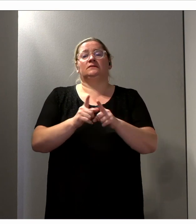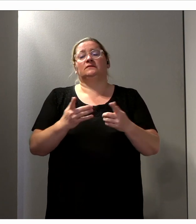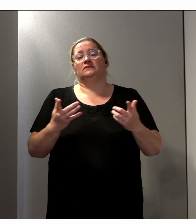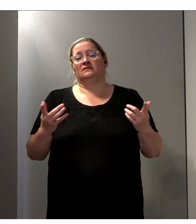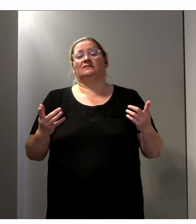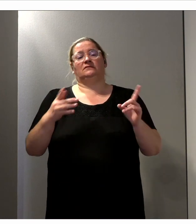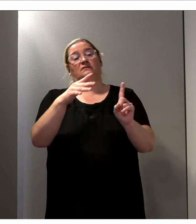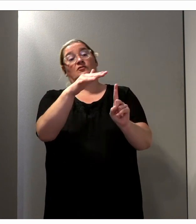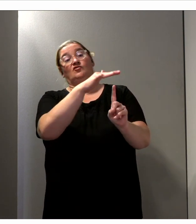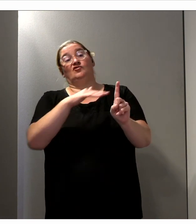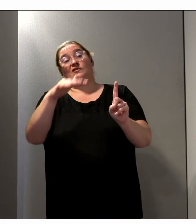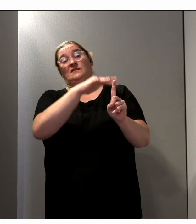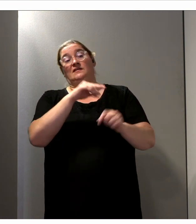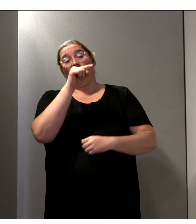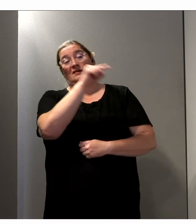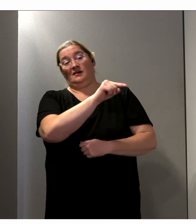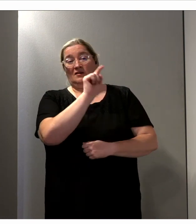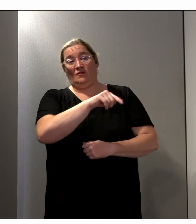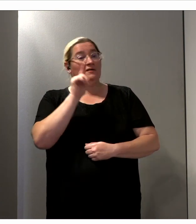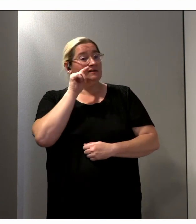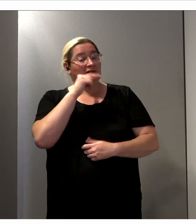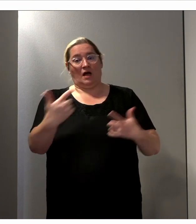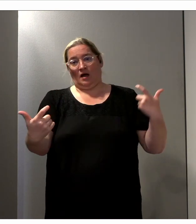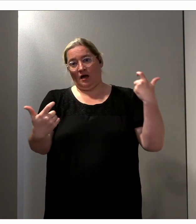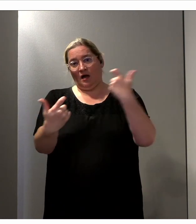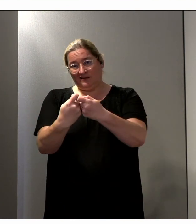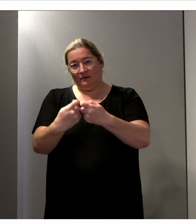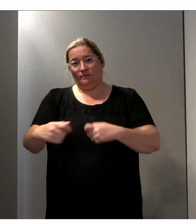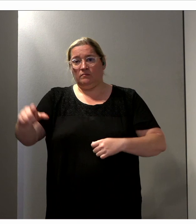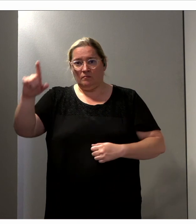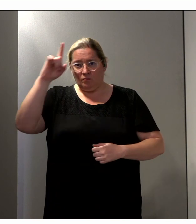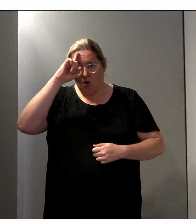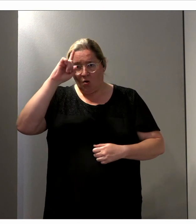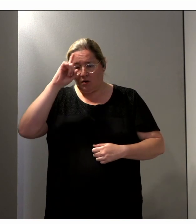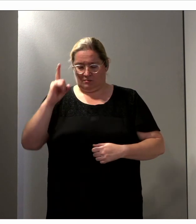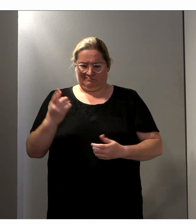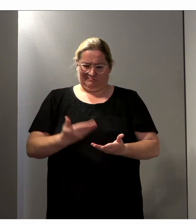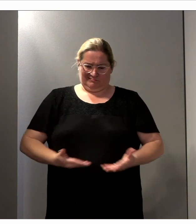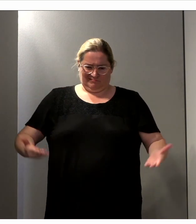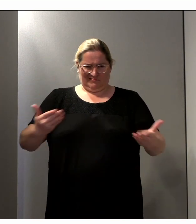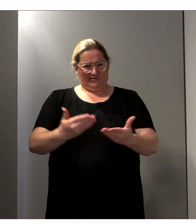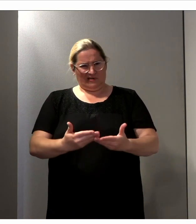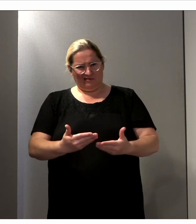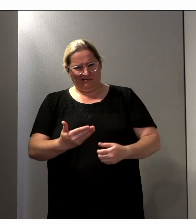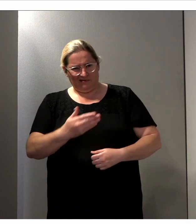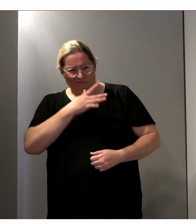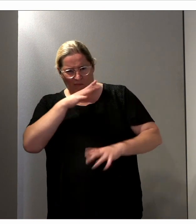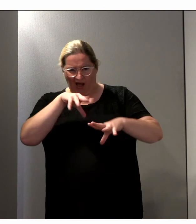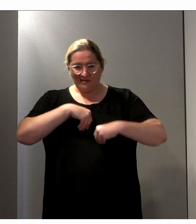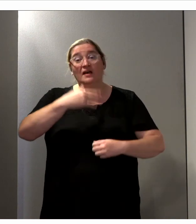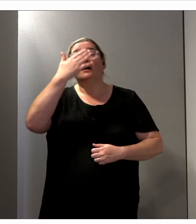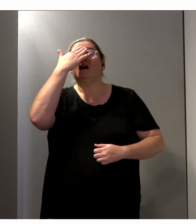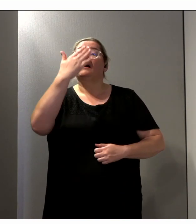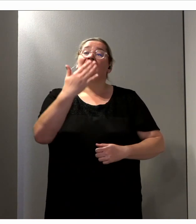la société doit s'adapter, parce que c'est pas entendable que quand on passe du